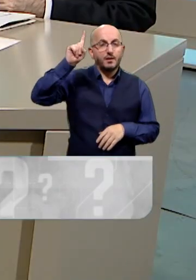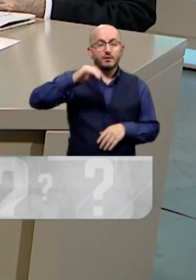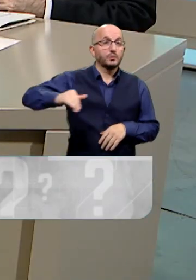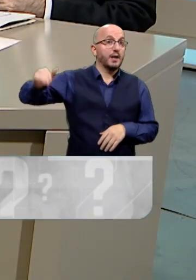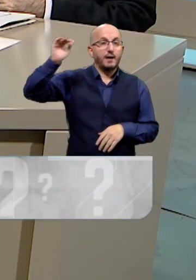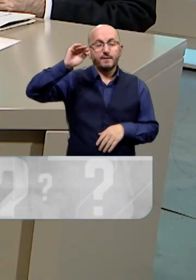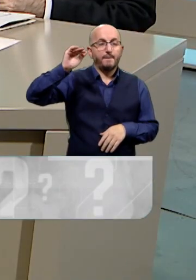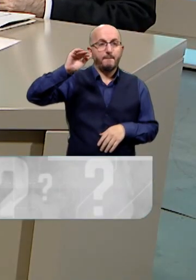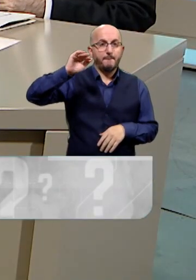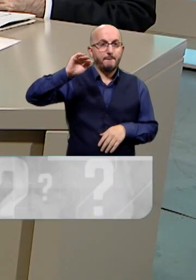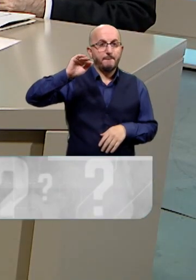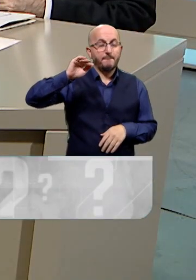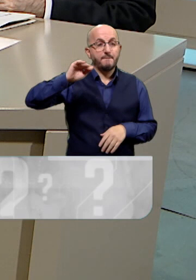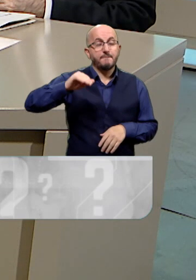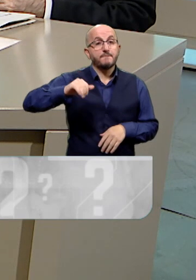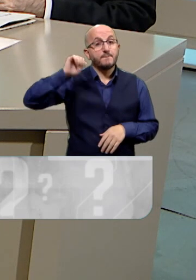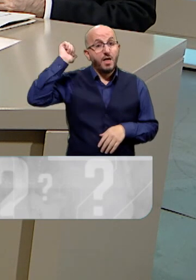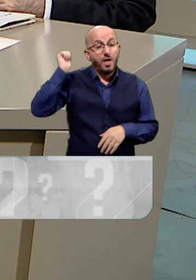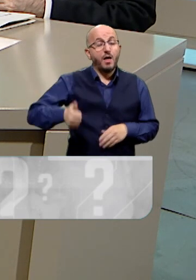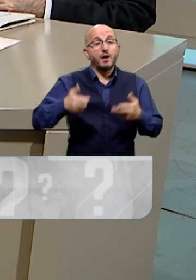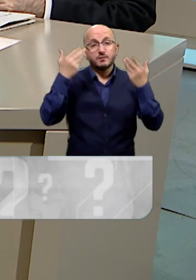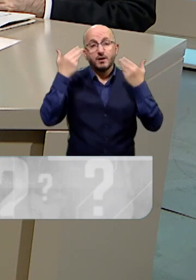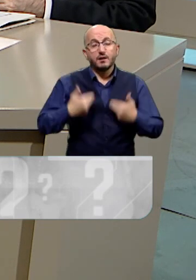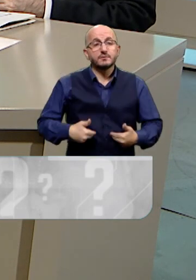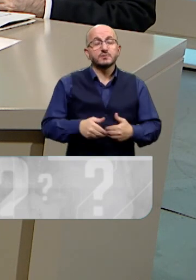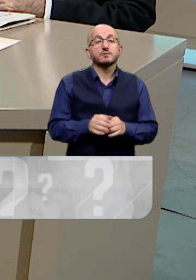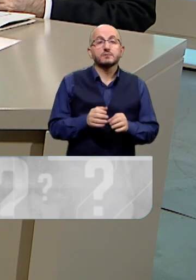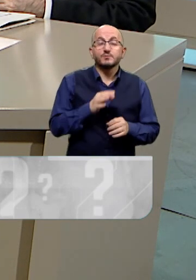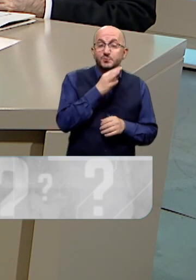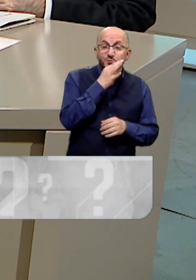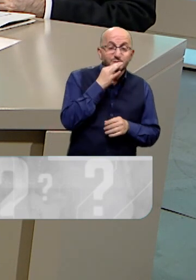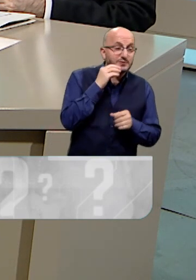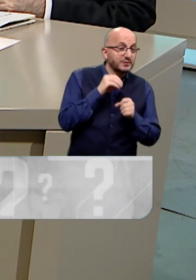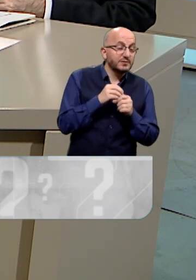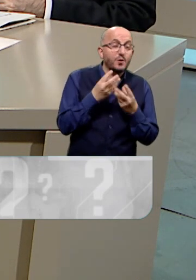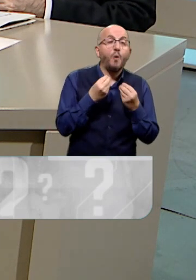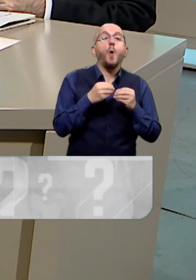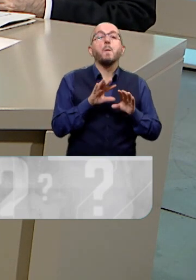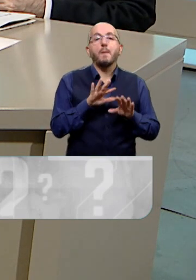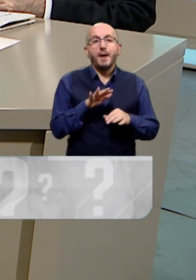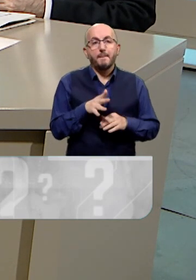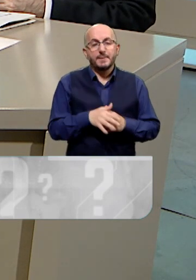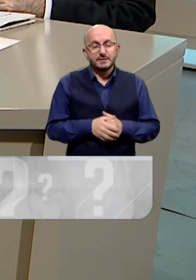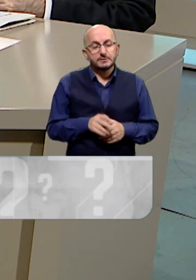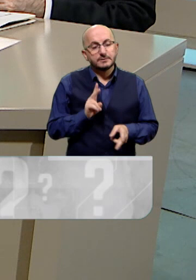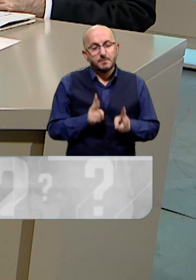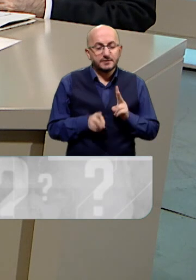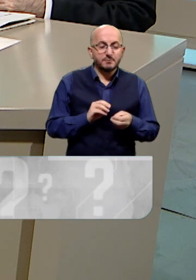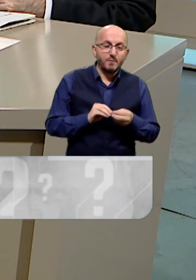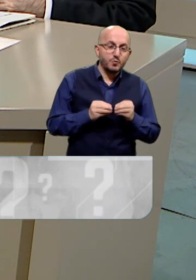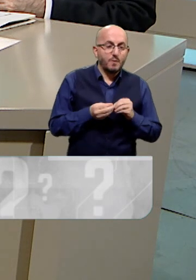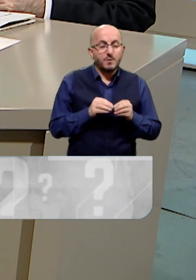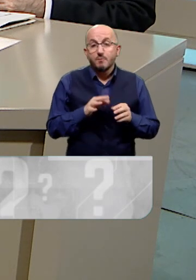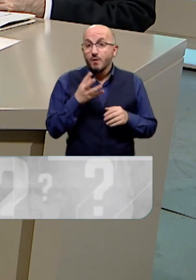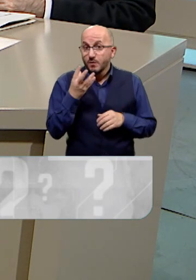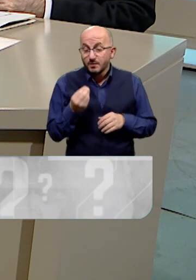yüzden yani her halimiz mutluluk içinde olmayabilir. Zaman zaman sıkıntılar